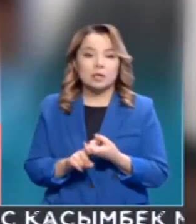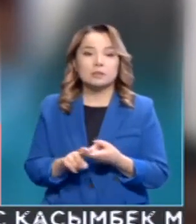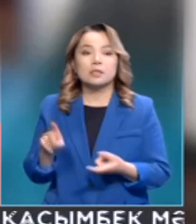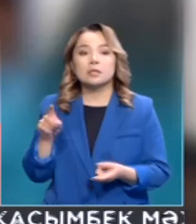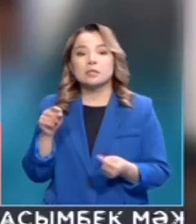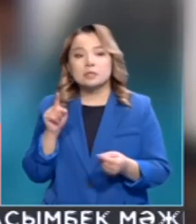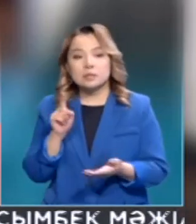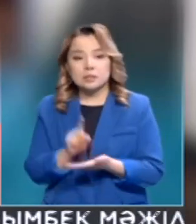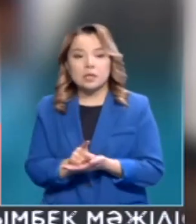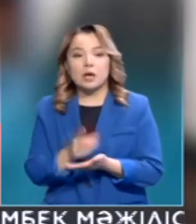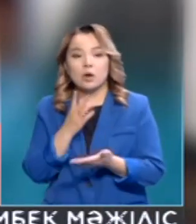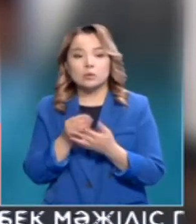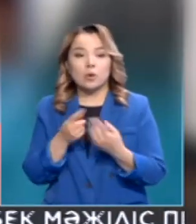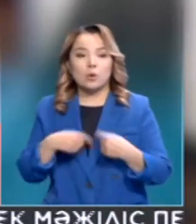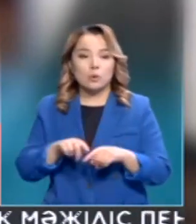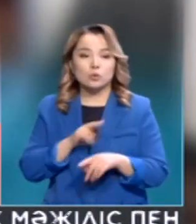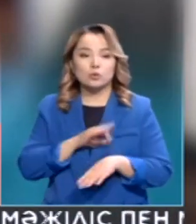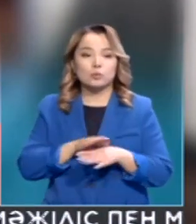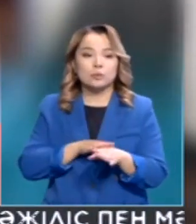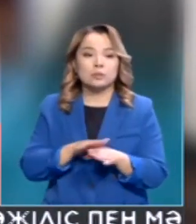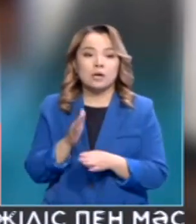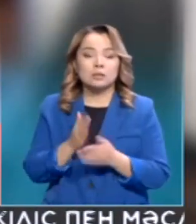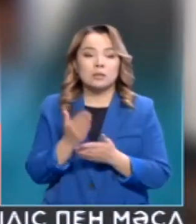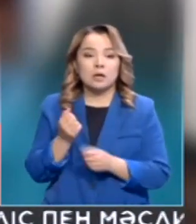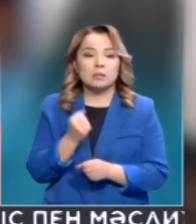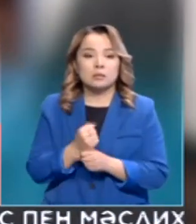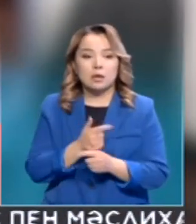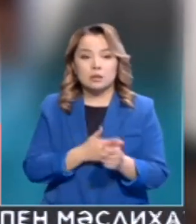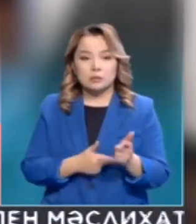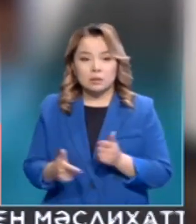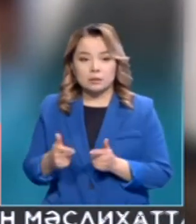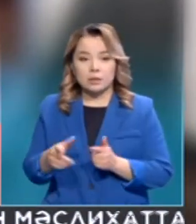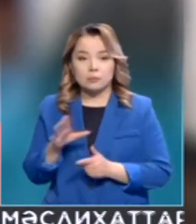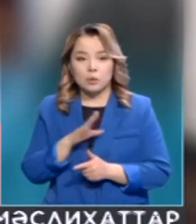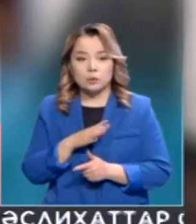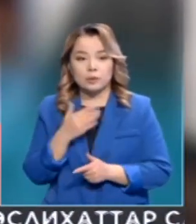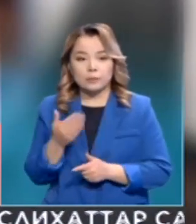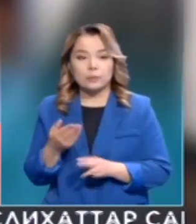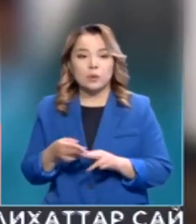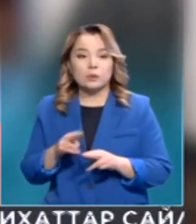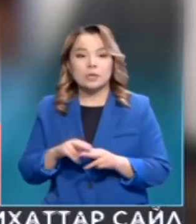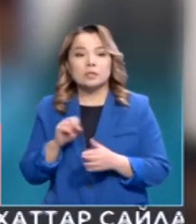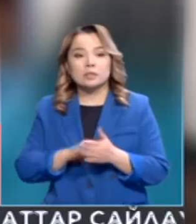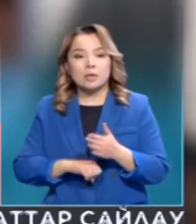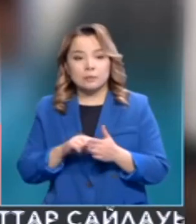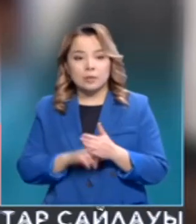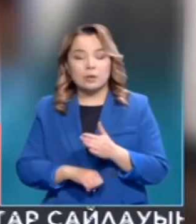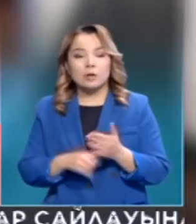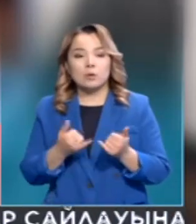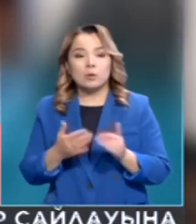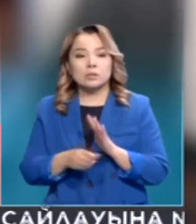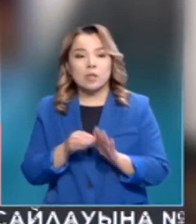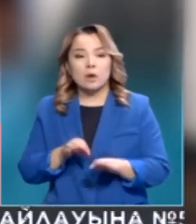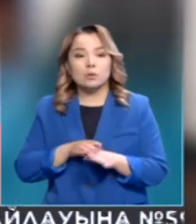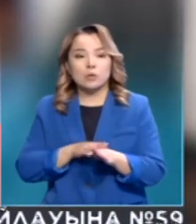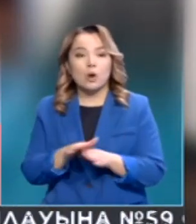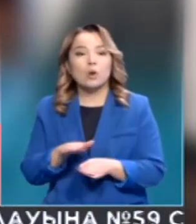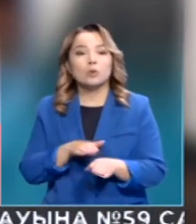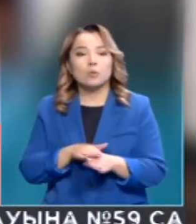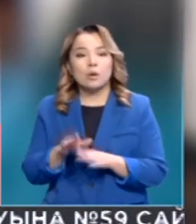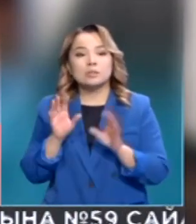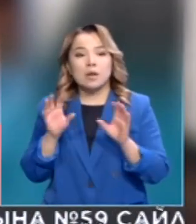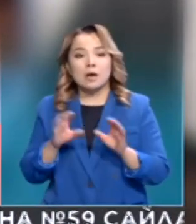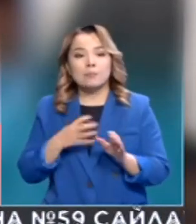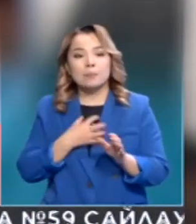тиісті органдардың тарапынан барлық жұмыстар жасалды. Сол себепті енді осы сайлау толықтай